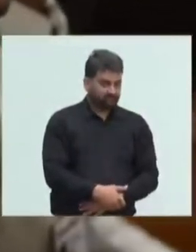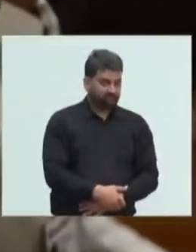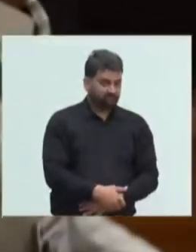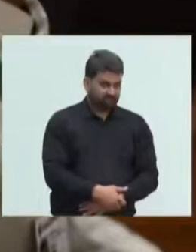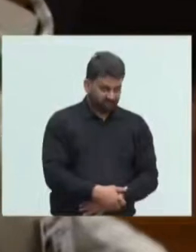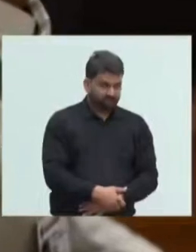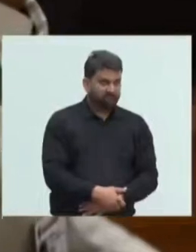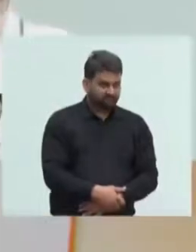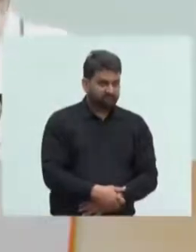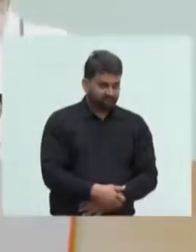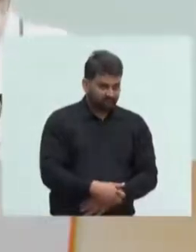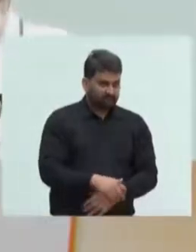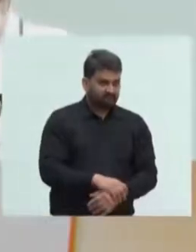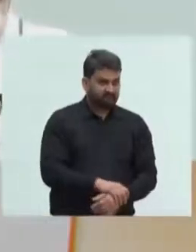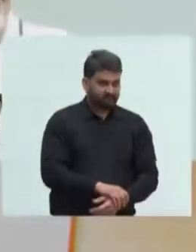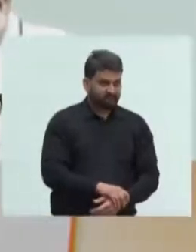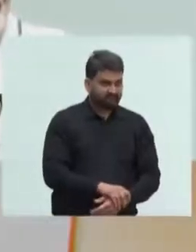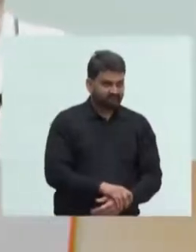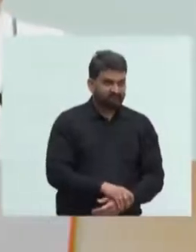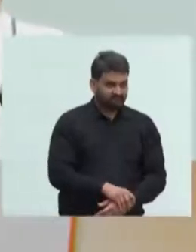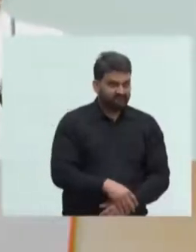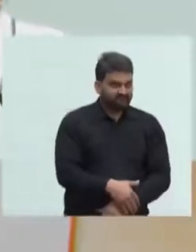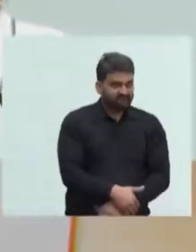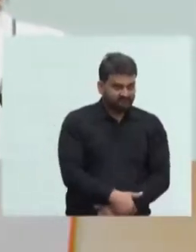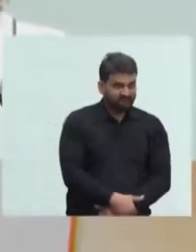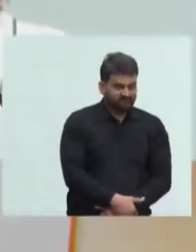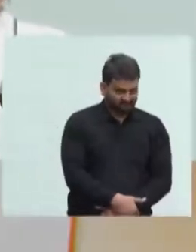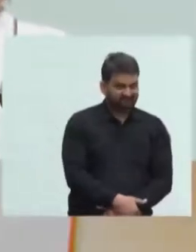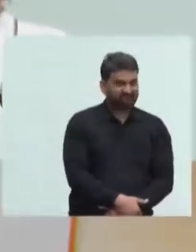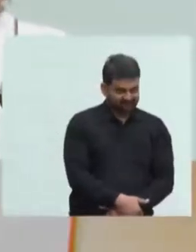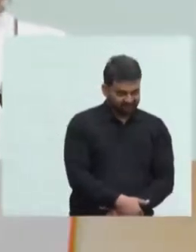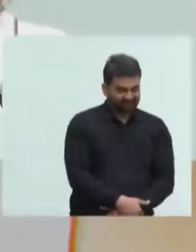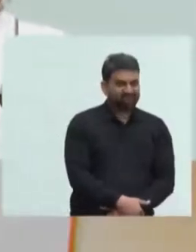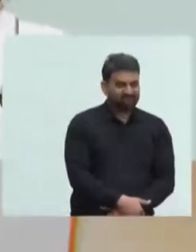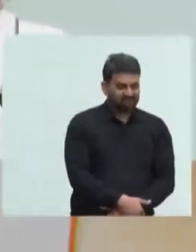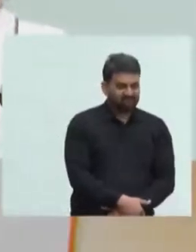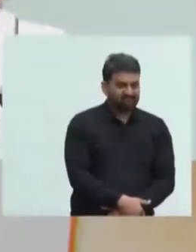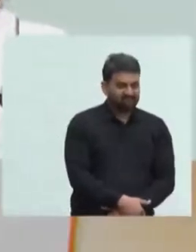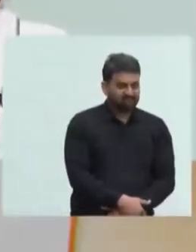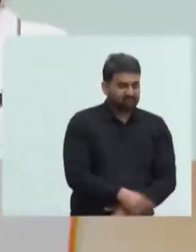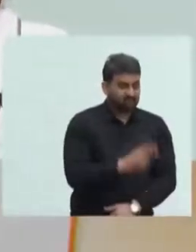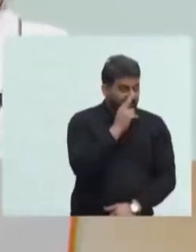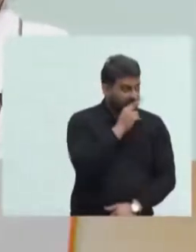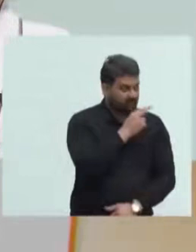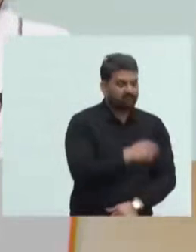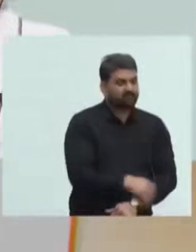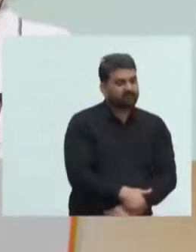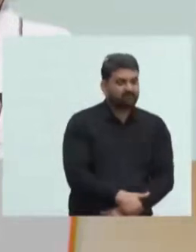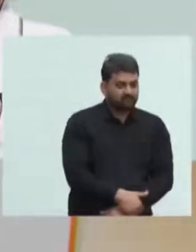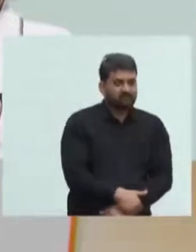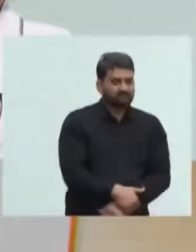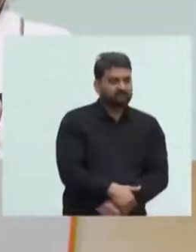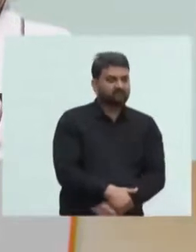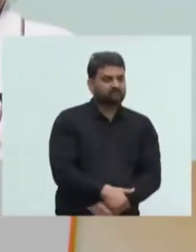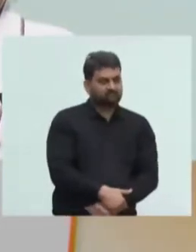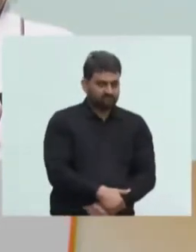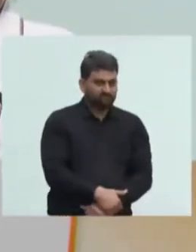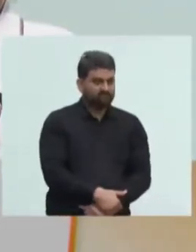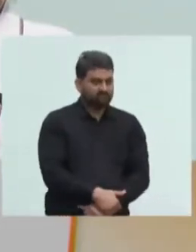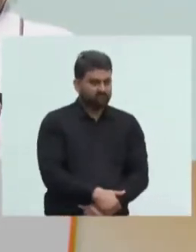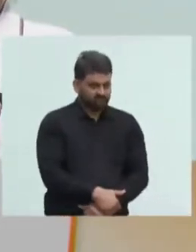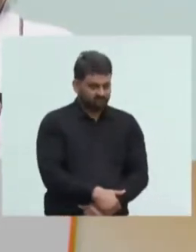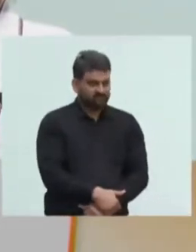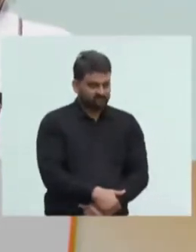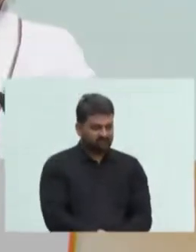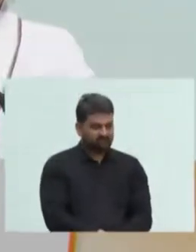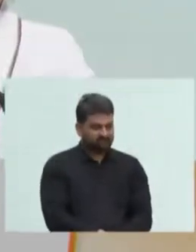और मेरे पिताजी और मेरे चाचा जी पहलवान थे मैंने उन्हीं को देखकर पहलवानी सीखी और वह उन्हें गोद में आया और मैंने यह